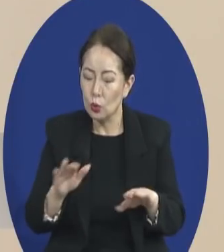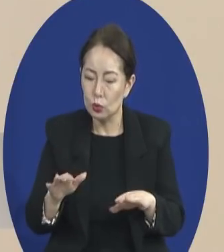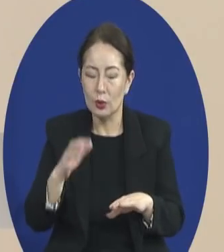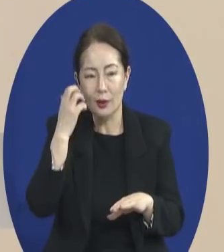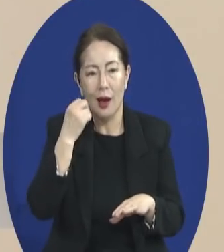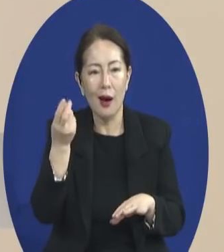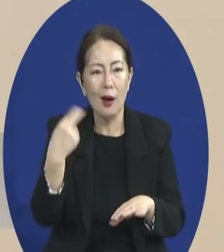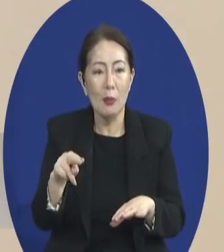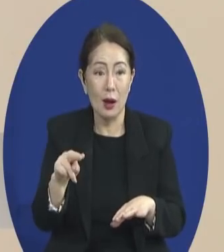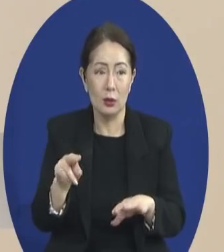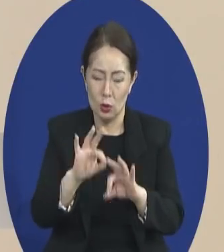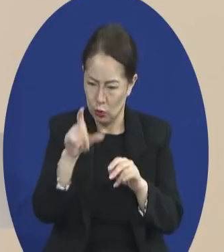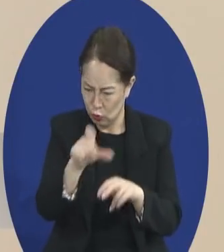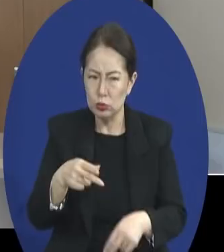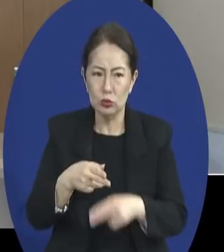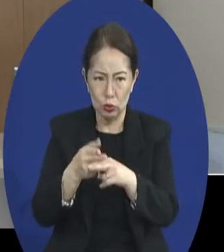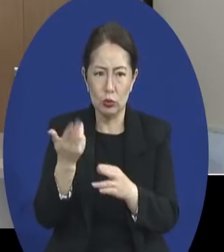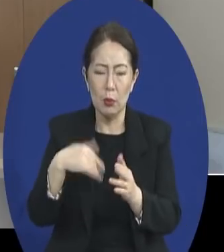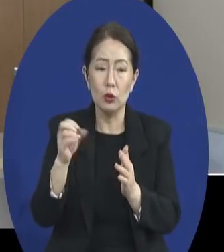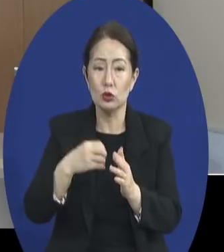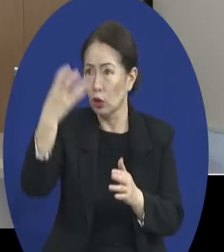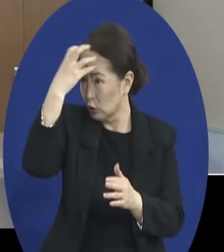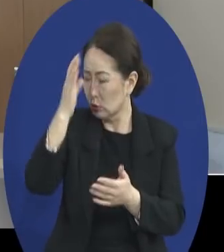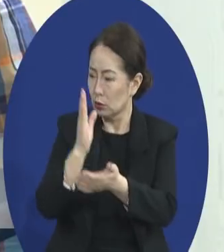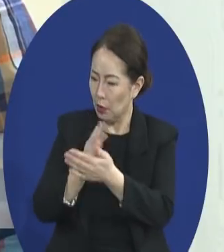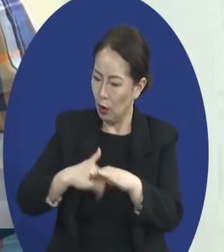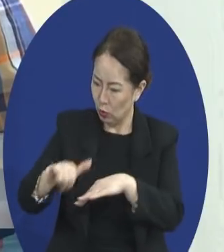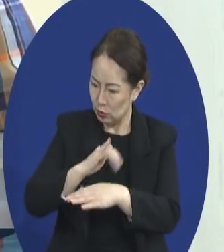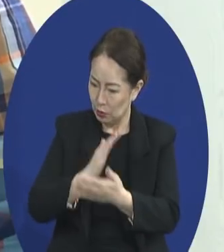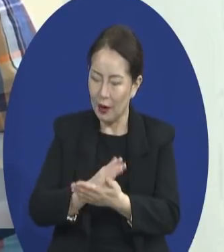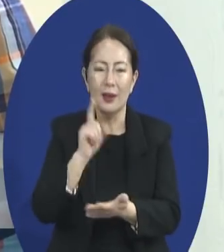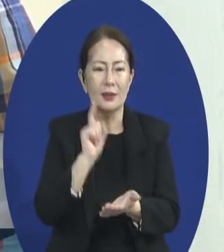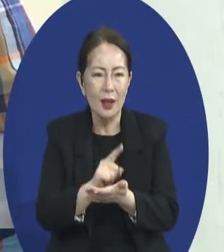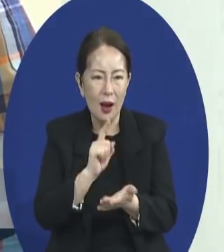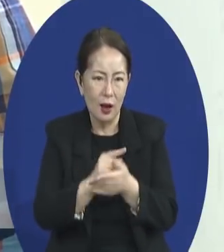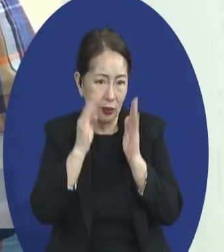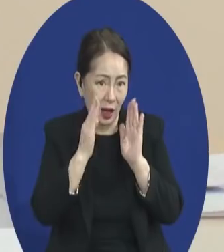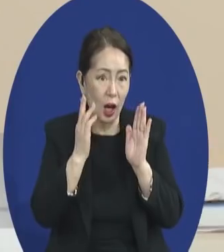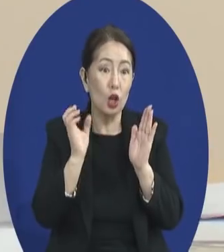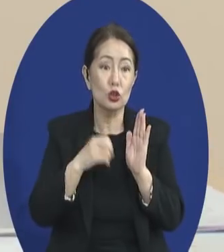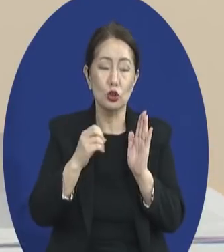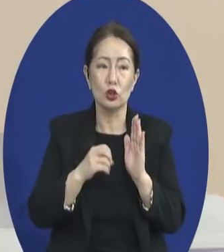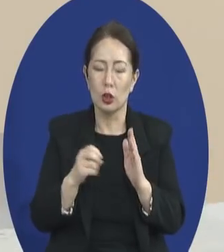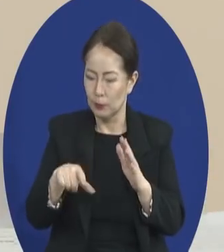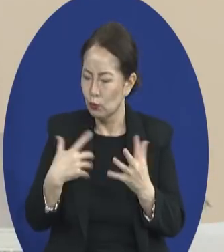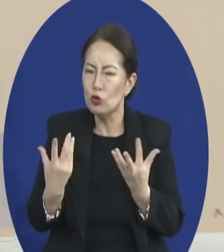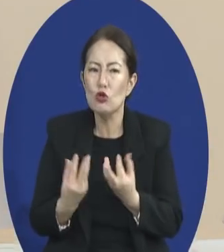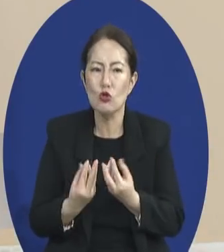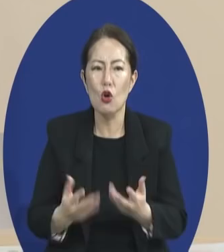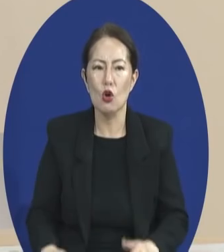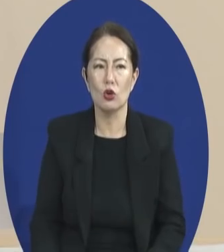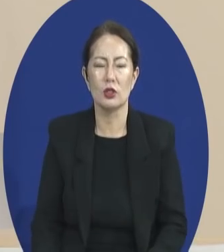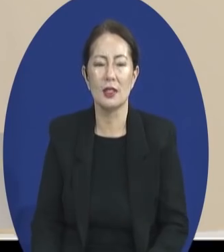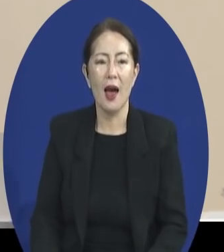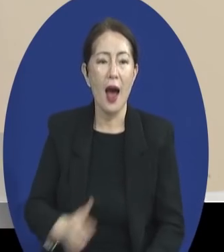ахмадын асуудал. Эдгээрт бол бид нар туслах хэрэгтэй. Төр байгаа, улс үндэстэн байгаа бол бид нар заавал анхаарах хэрэгтэй. Дэндүү цөөхөн шүү дээ. Юу нэг